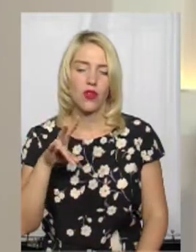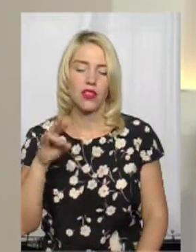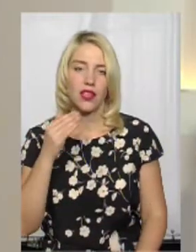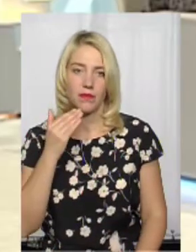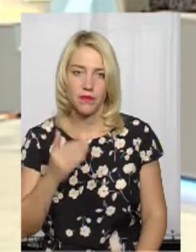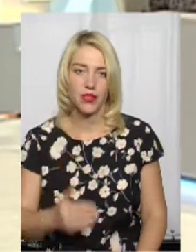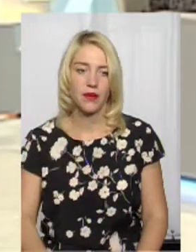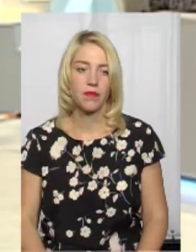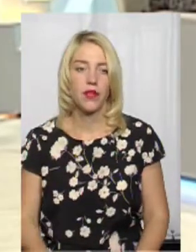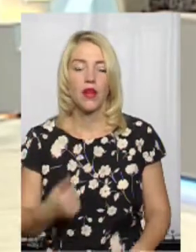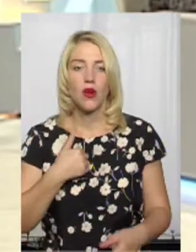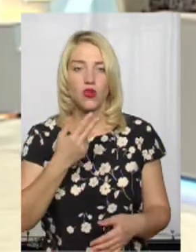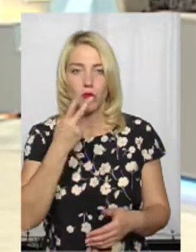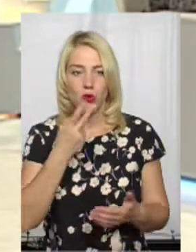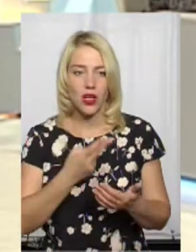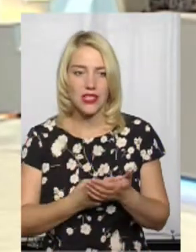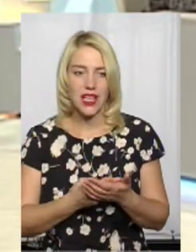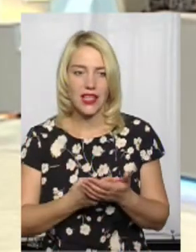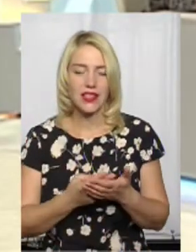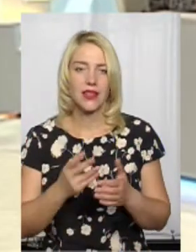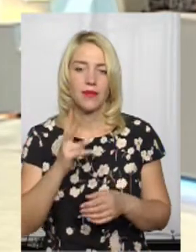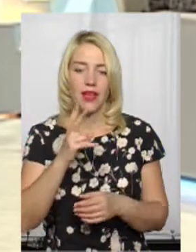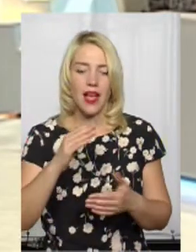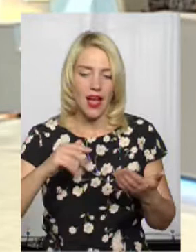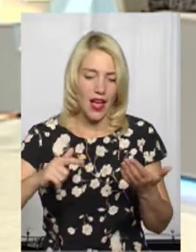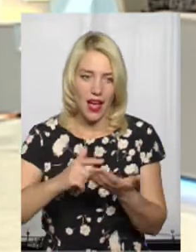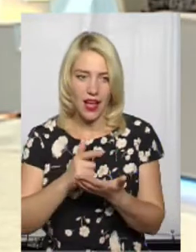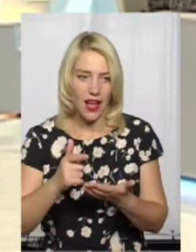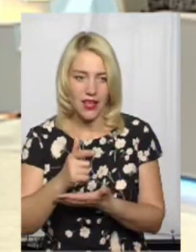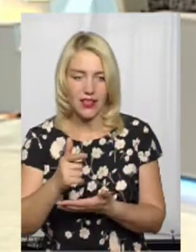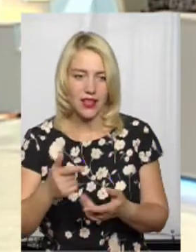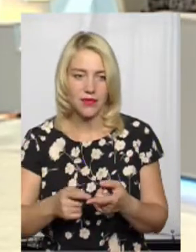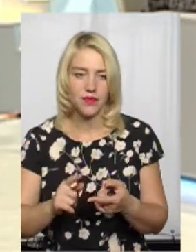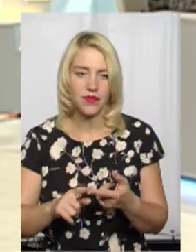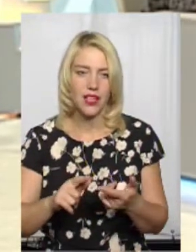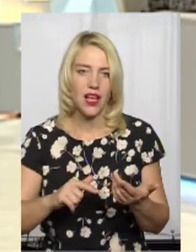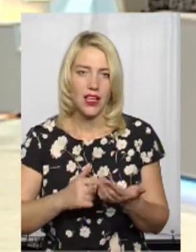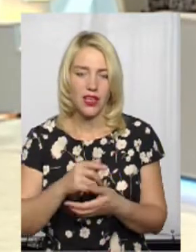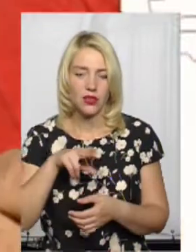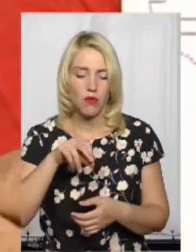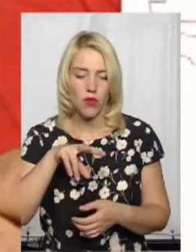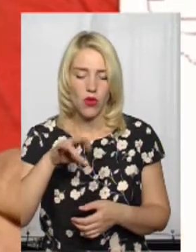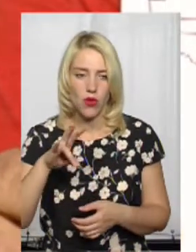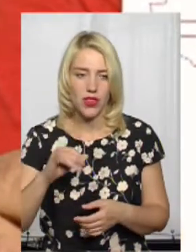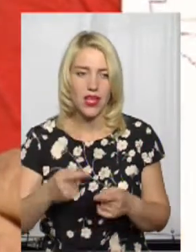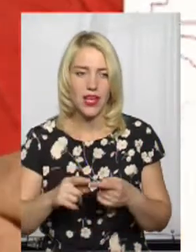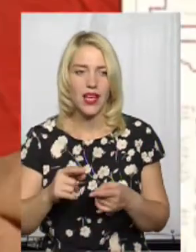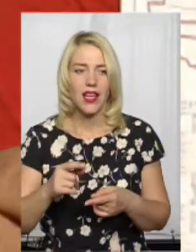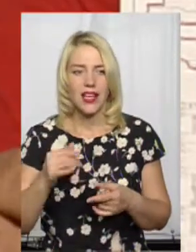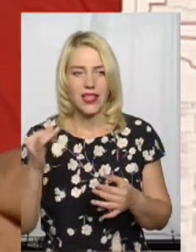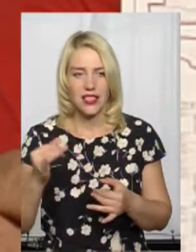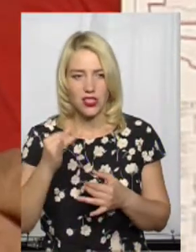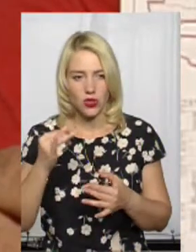от карту. Це карта полонного сьогодні. Щоб ми могли її всі побачити. Історико-архітектурний опорний план,